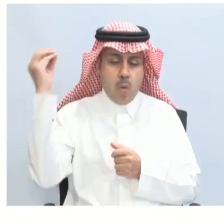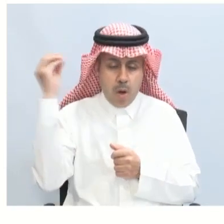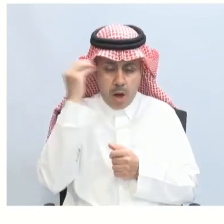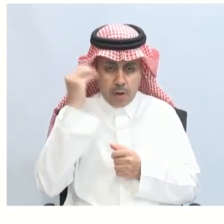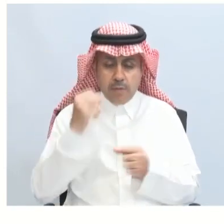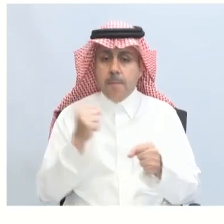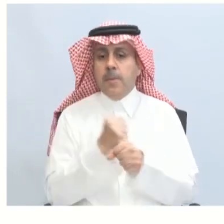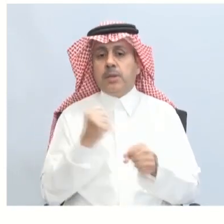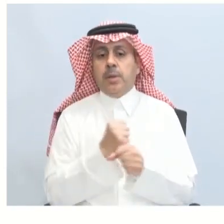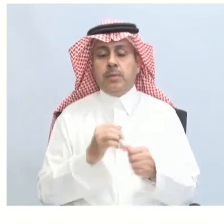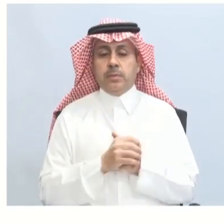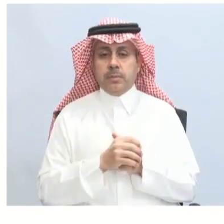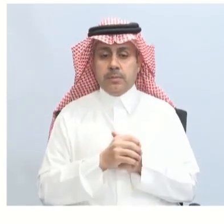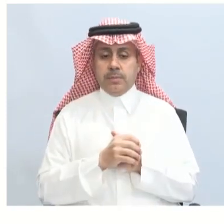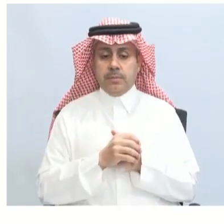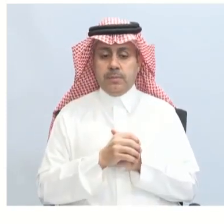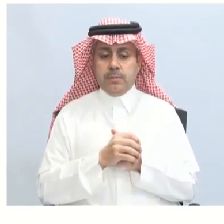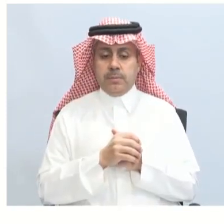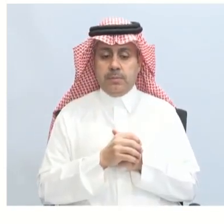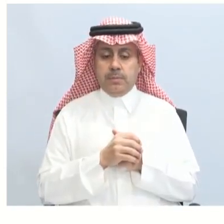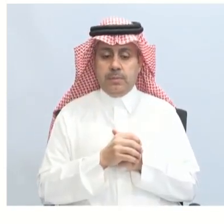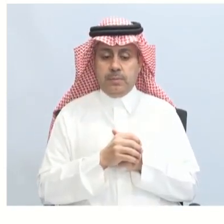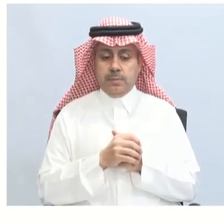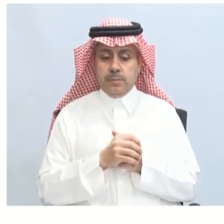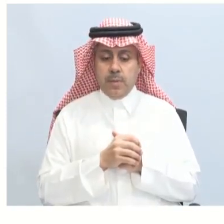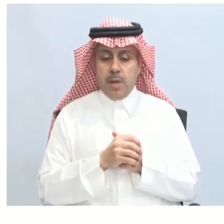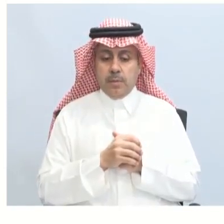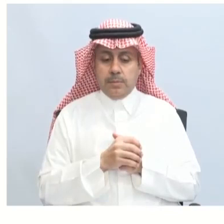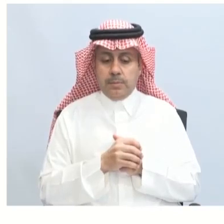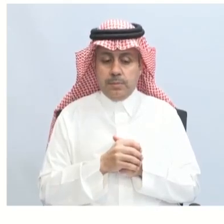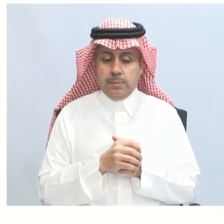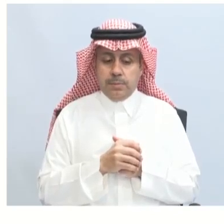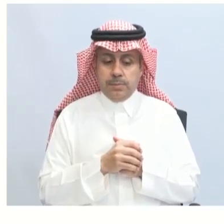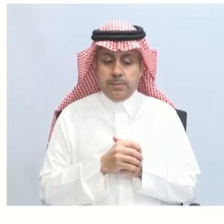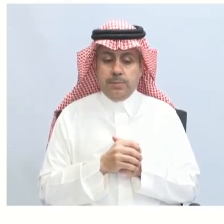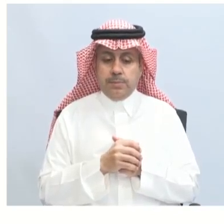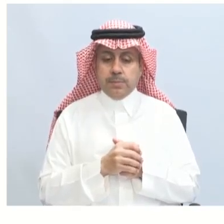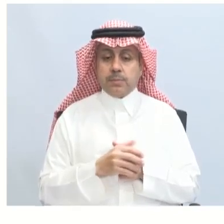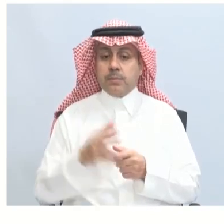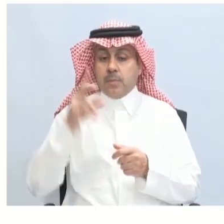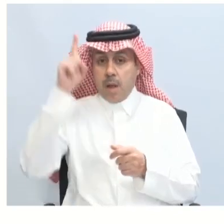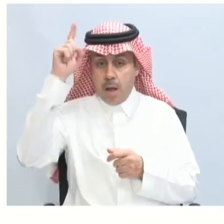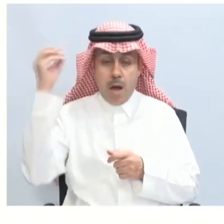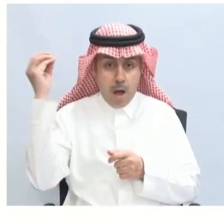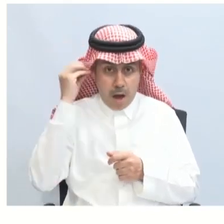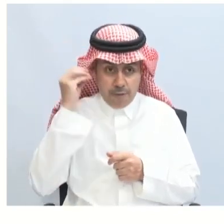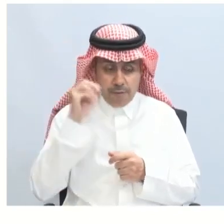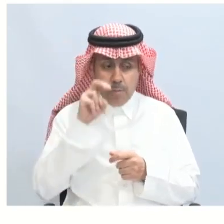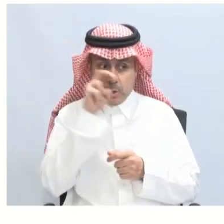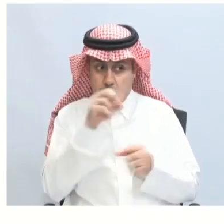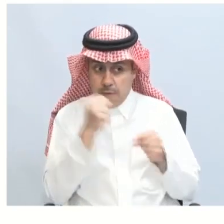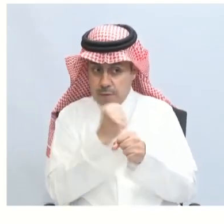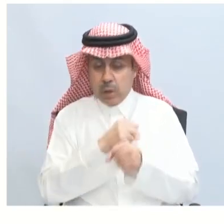تصنعون والله يعلم ما تصنعون ما معنى هذه الكلمه اي ان الله عز وجل يعلم من خير او شر